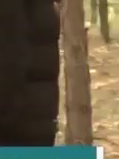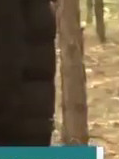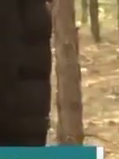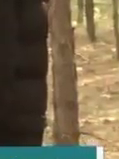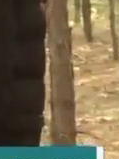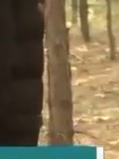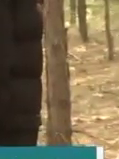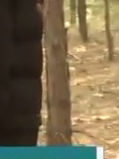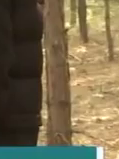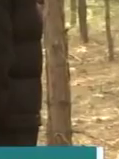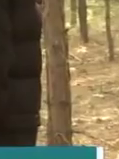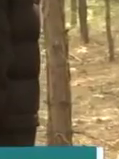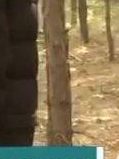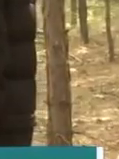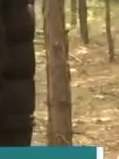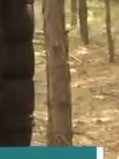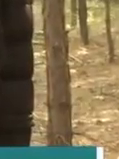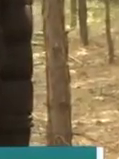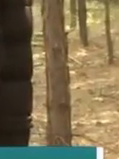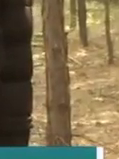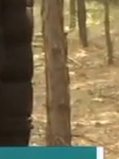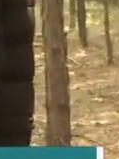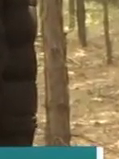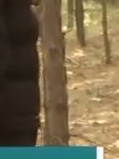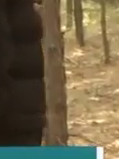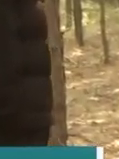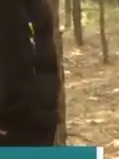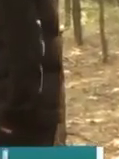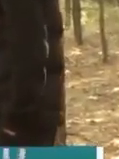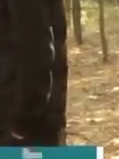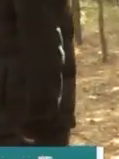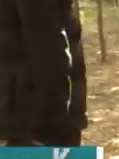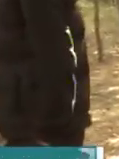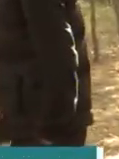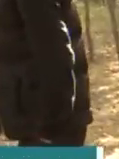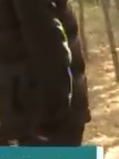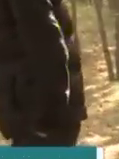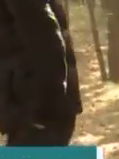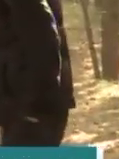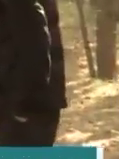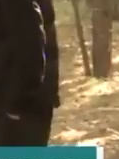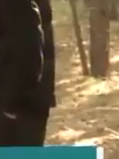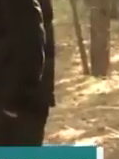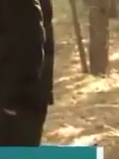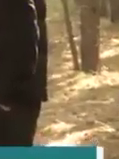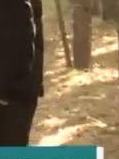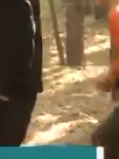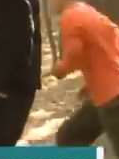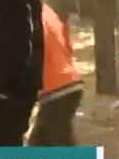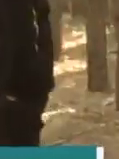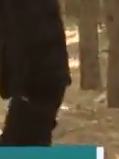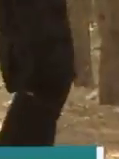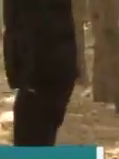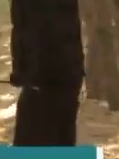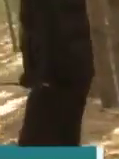сахна, 6-шы кадр, 1-ші дубль. Бастадық. Я құрметті көрермендер, күнделікті өмірде көп құндылықтардың